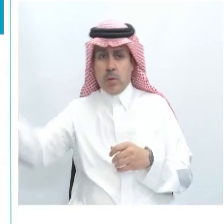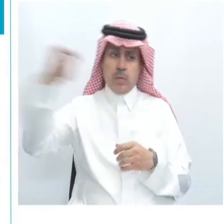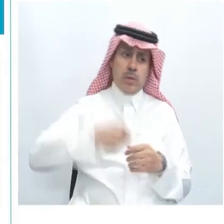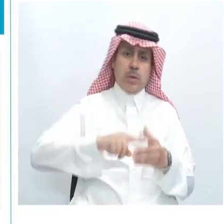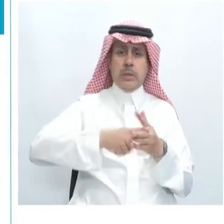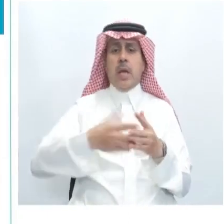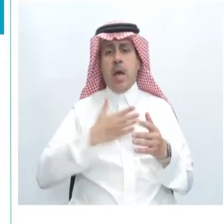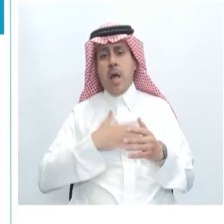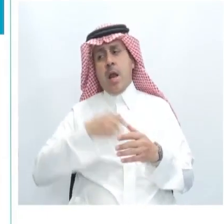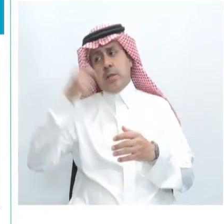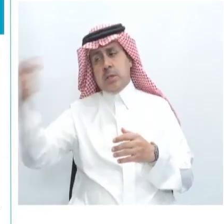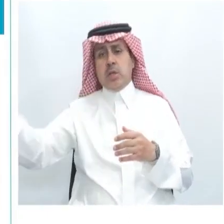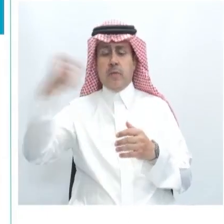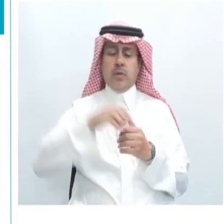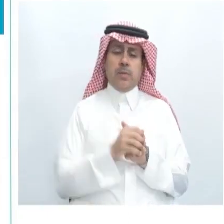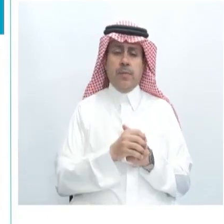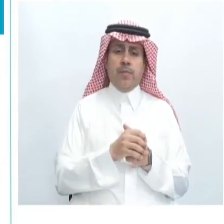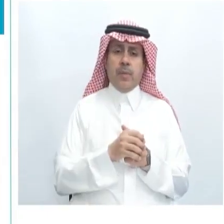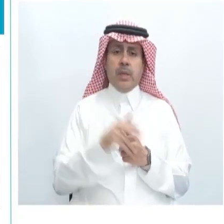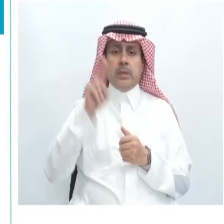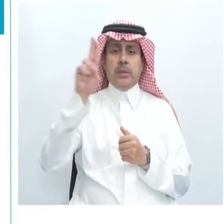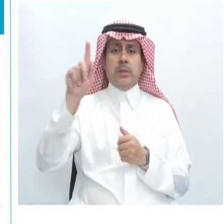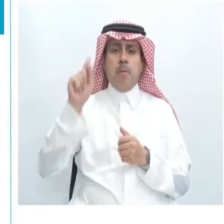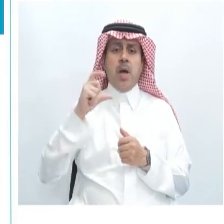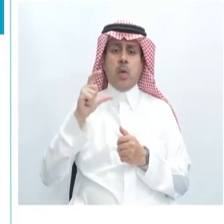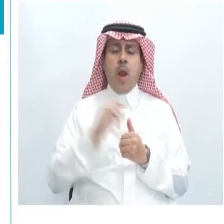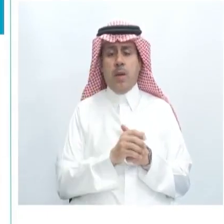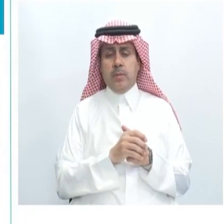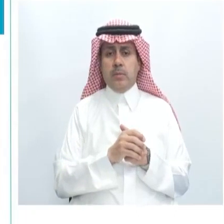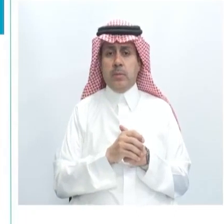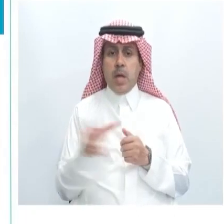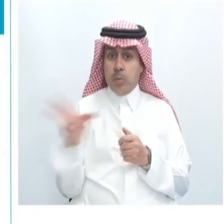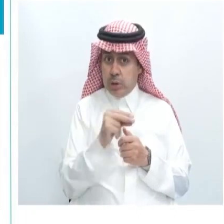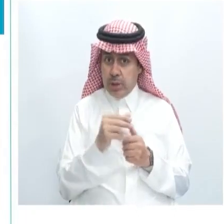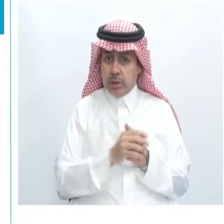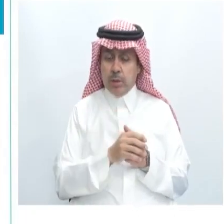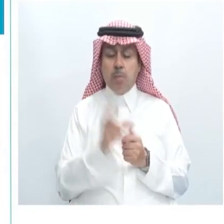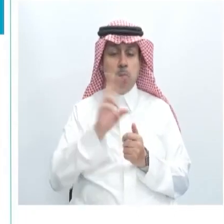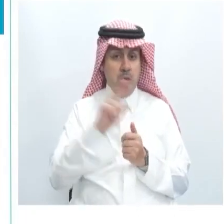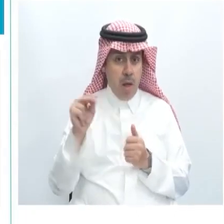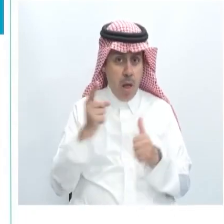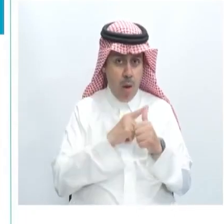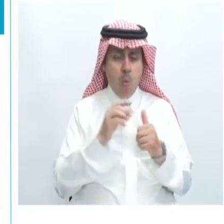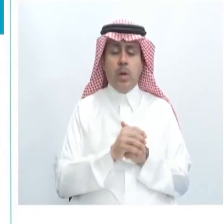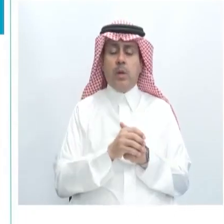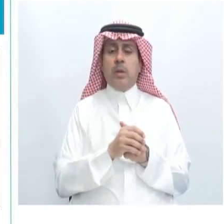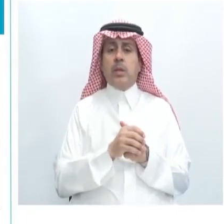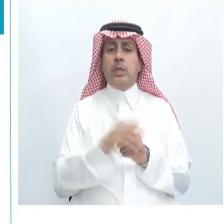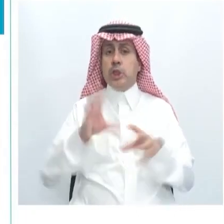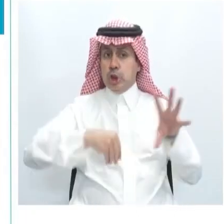او صنعها غيرهم او صنعها اخرون هذه المنتجات هي المثال الاول على